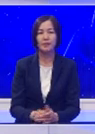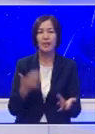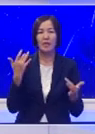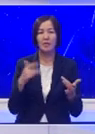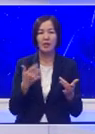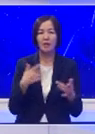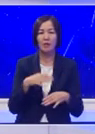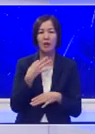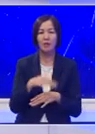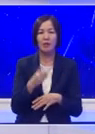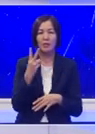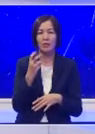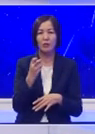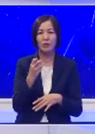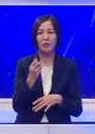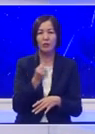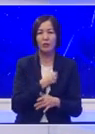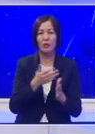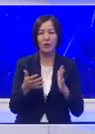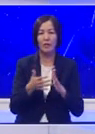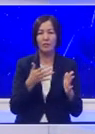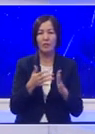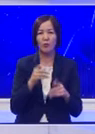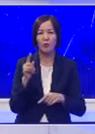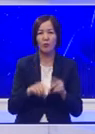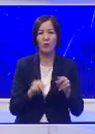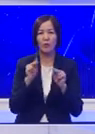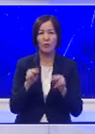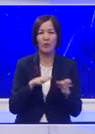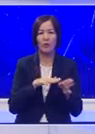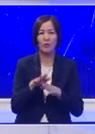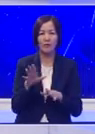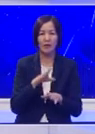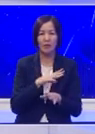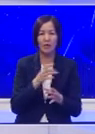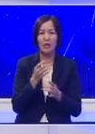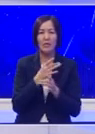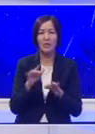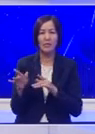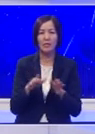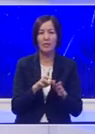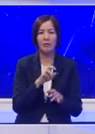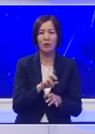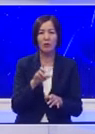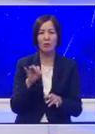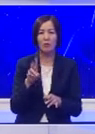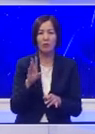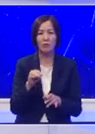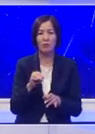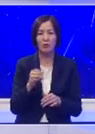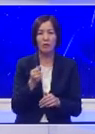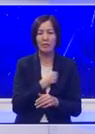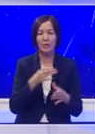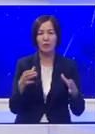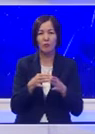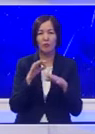Жамбыл ауданында 200-ге жуық әскерге шақырылушы отанына адал болуға ант қабылдады. Салтанатты шара Бауыржан Момышұлы атындағы әскери бөлімде